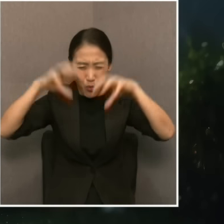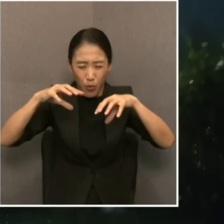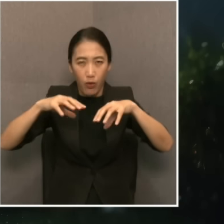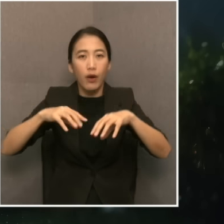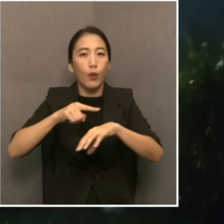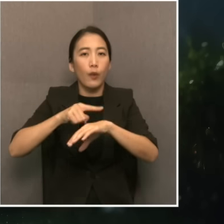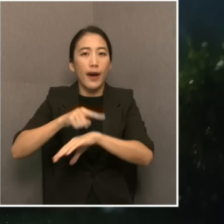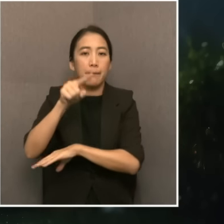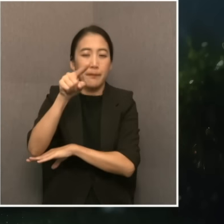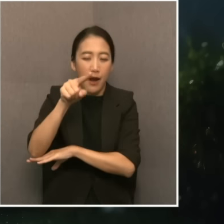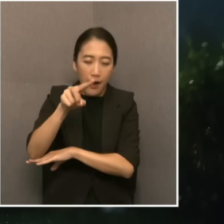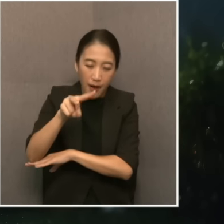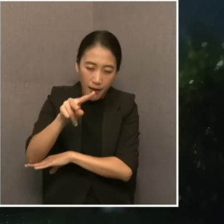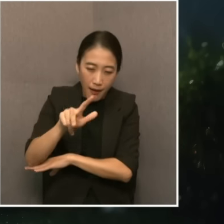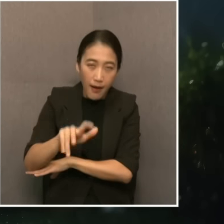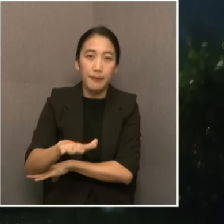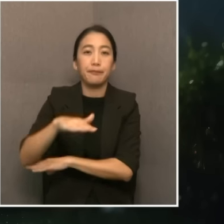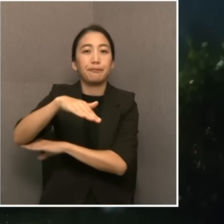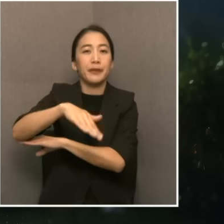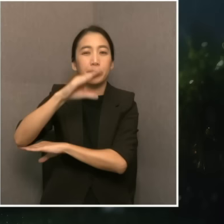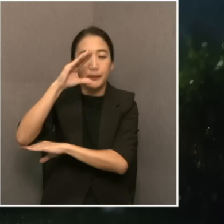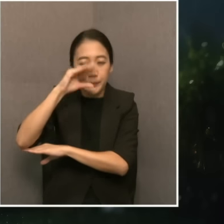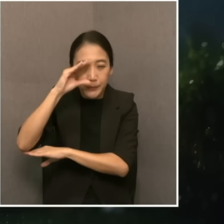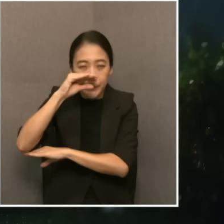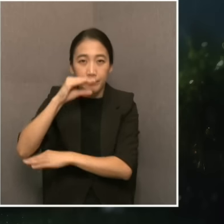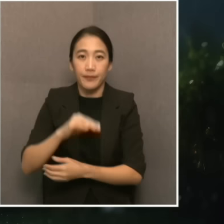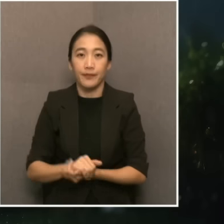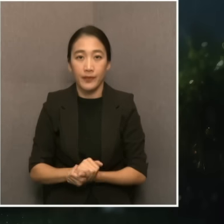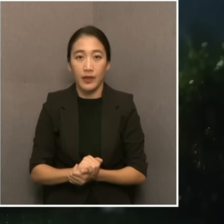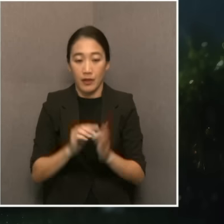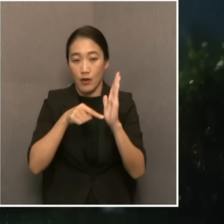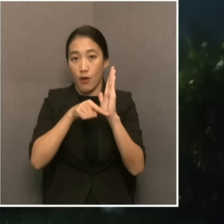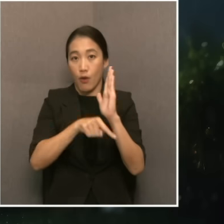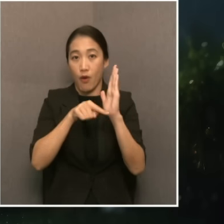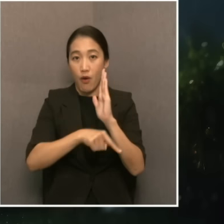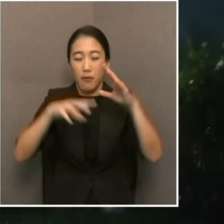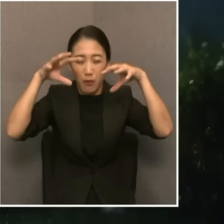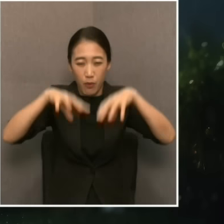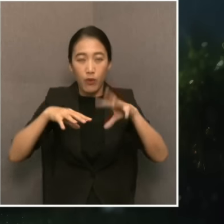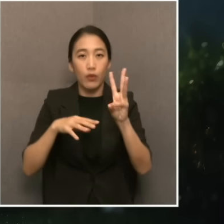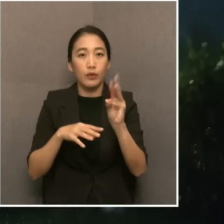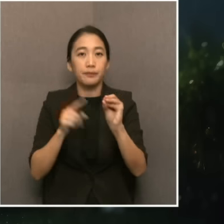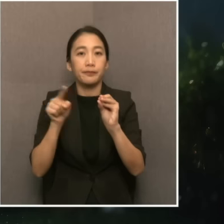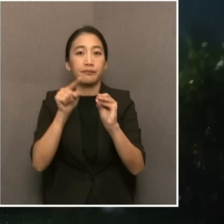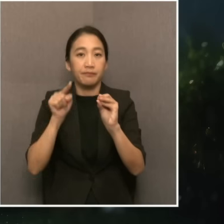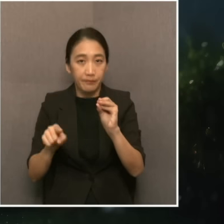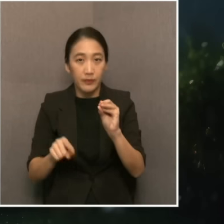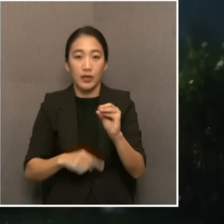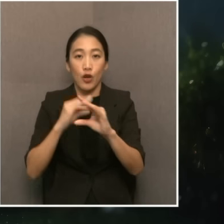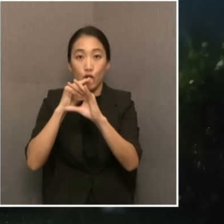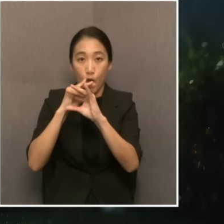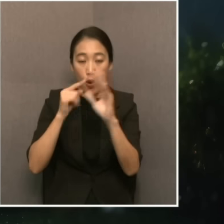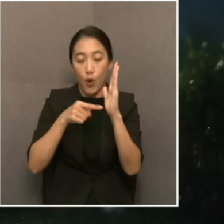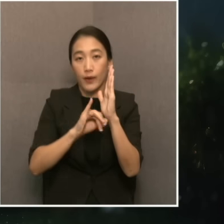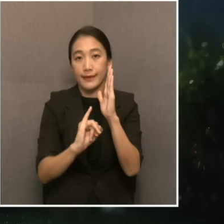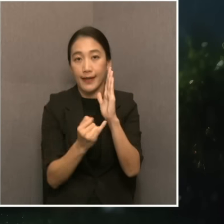ายถึงค่ำวันนี้ค่ะภาคตะวันออกมีฝนร้อยละ60ของพื้นที่มีฝนตกหนักบางแห่งที่จังหวัดระยองจันทบุรี